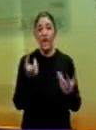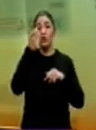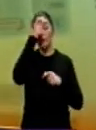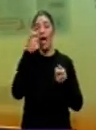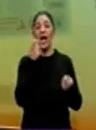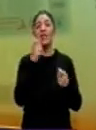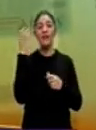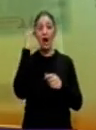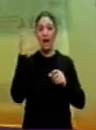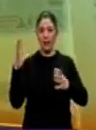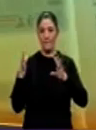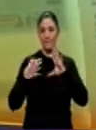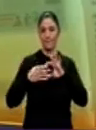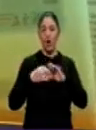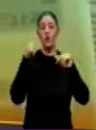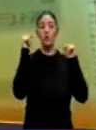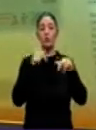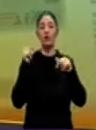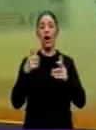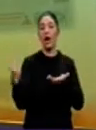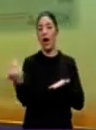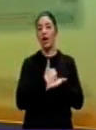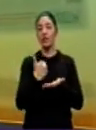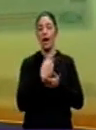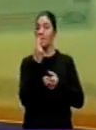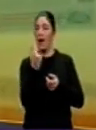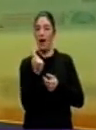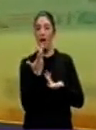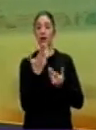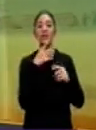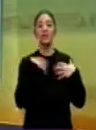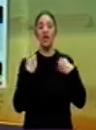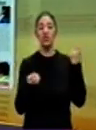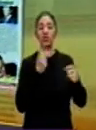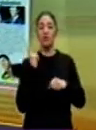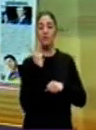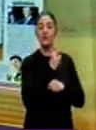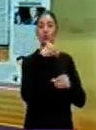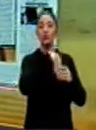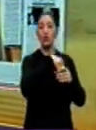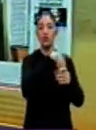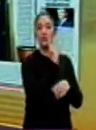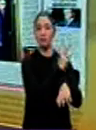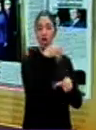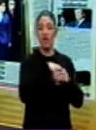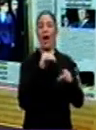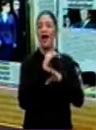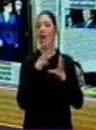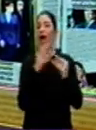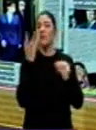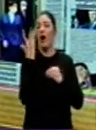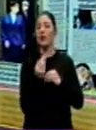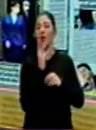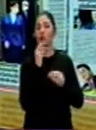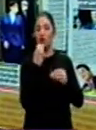Eğitim Vakfı aracılığıyla buradan elde edilecek gelir sağlık çalışanlarımızın çocuklarının hayatını kaybeden sağlık